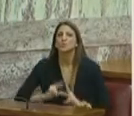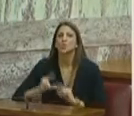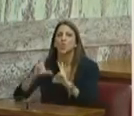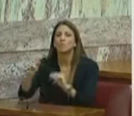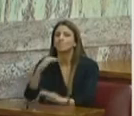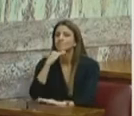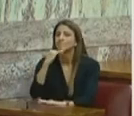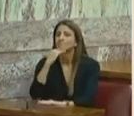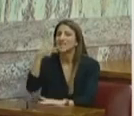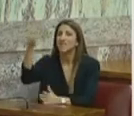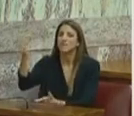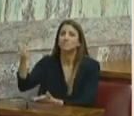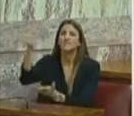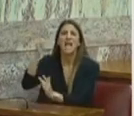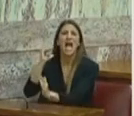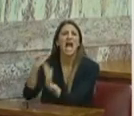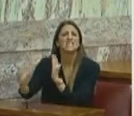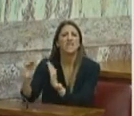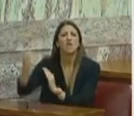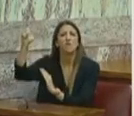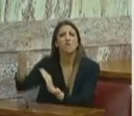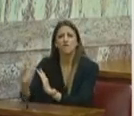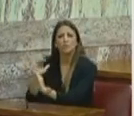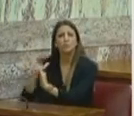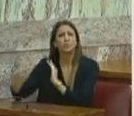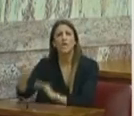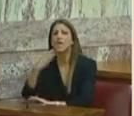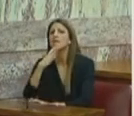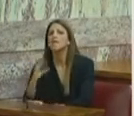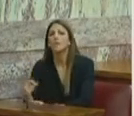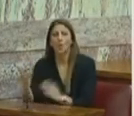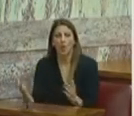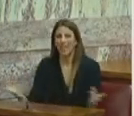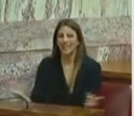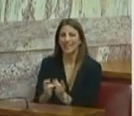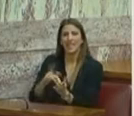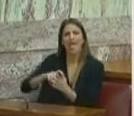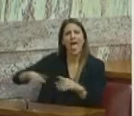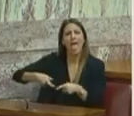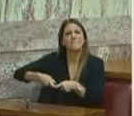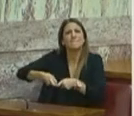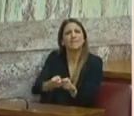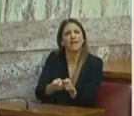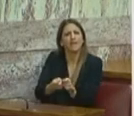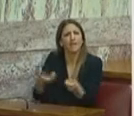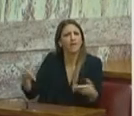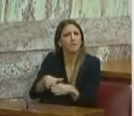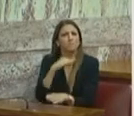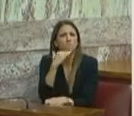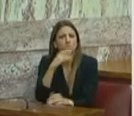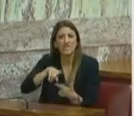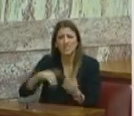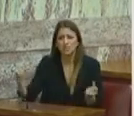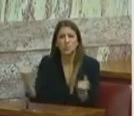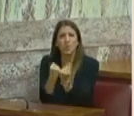βουλευτική ασυλία. Είναι απαράδεκτο να έχουμε βουλευτική ασυλία για ακάλυπτες επιταγές, για τροχαία ατυχήματα. Έχουν γίνει εδώ